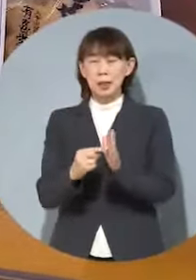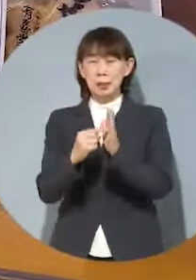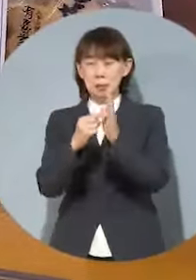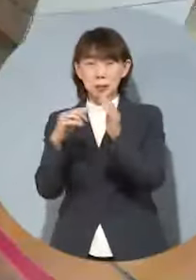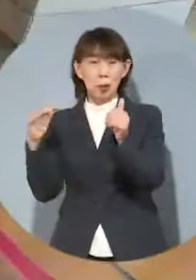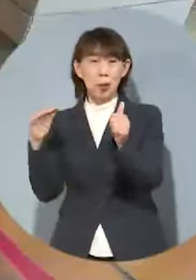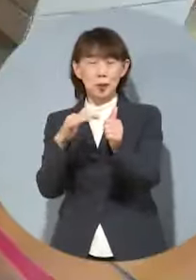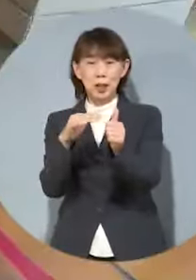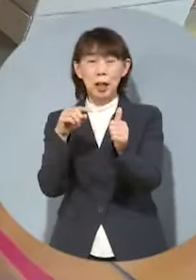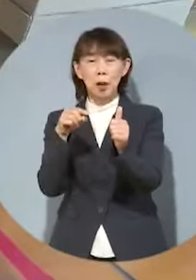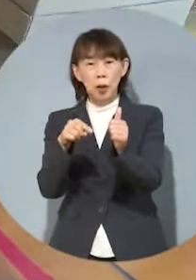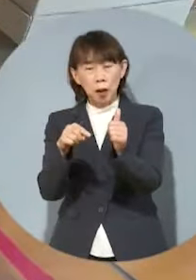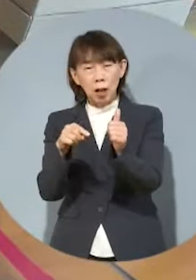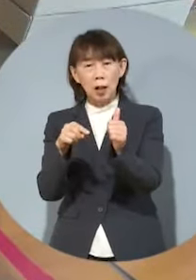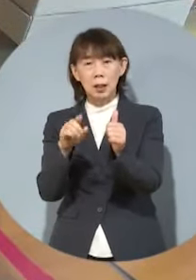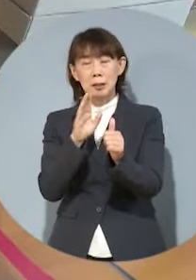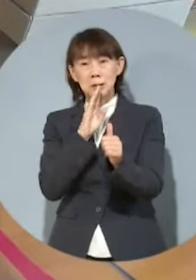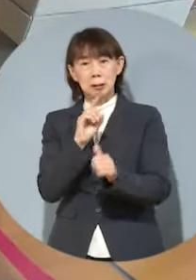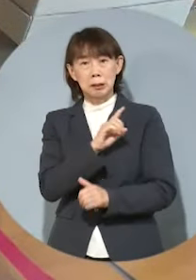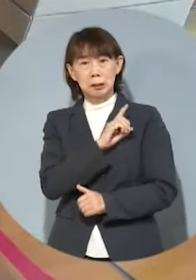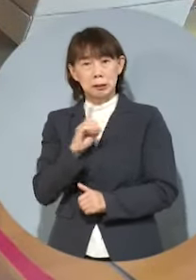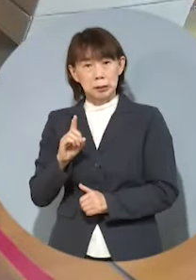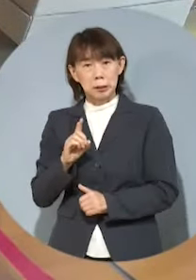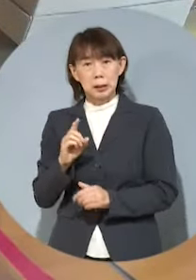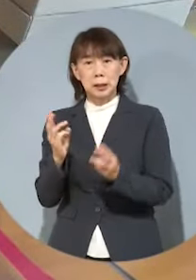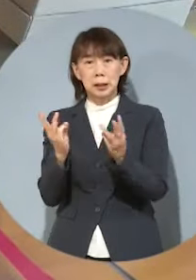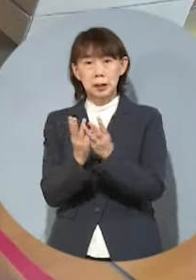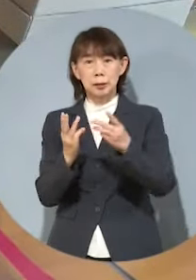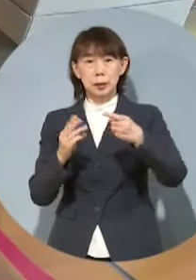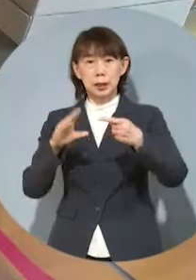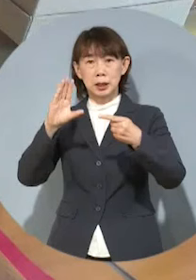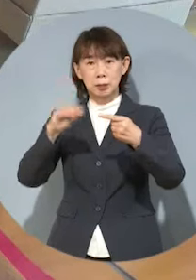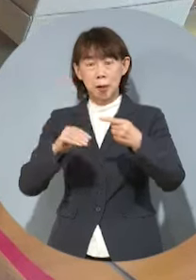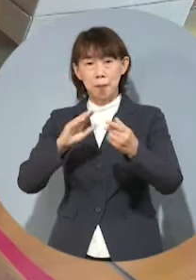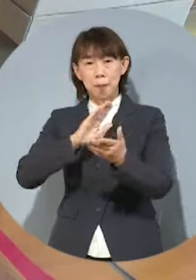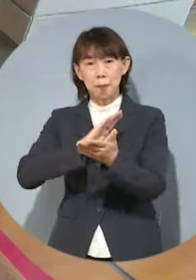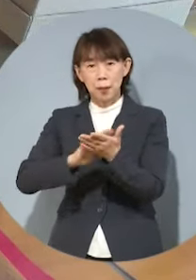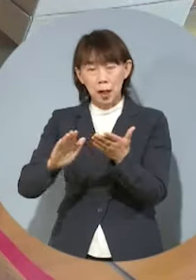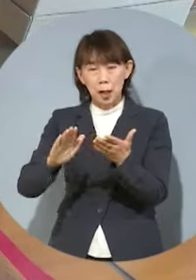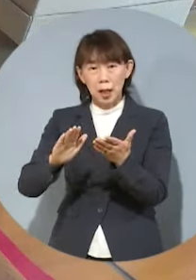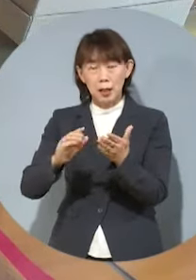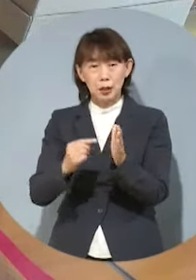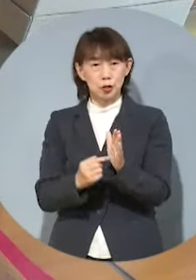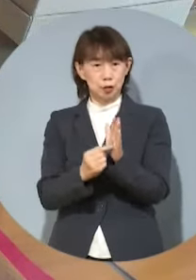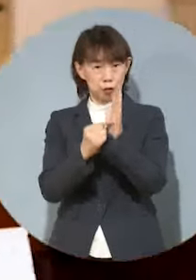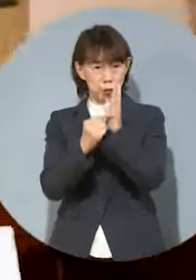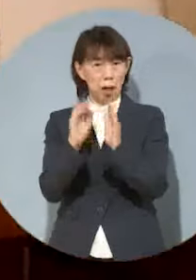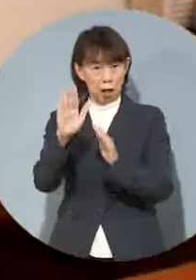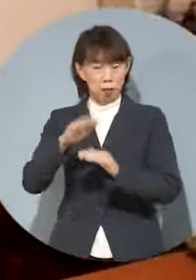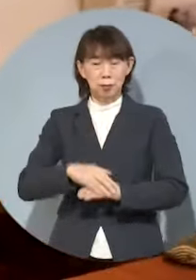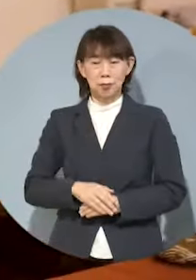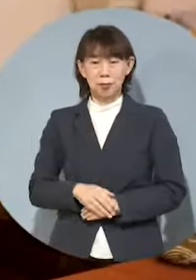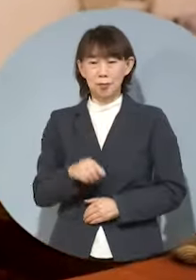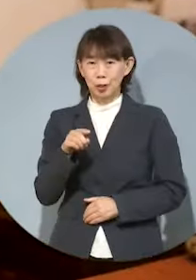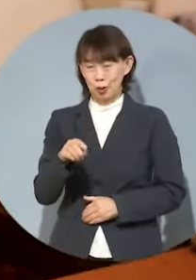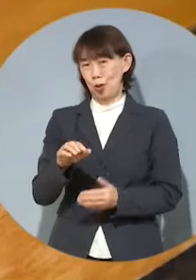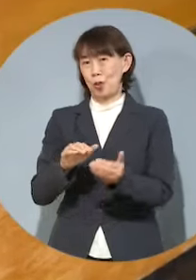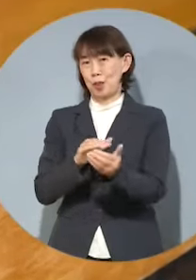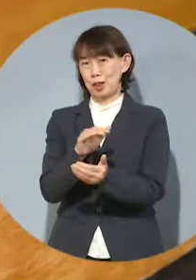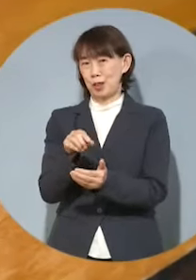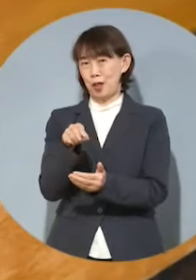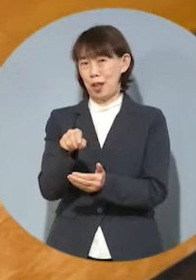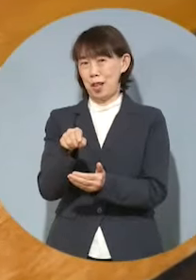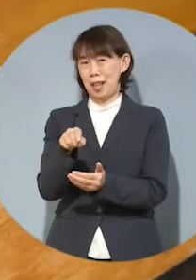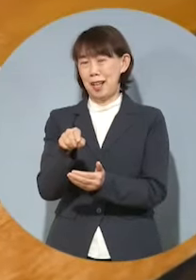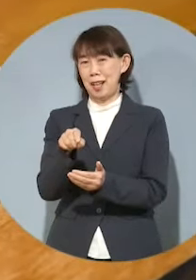には1日に1万個も売れたことがある名物が。 こちらのおまんじゅうが、